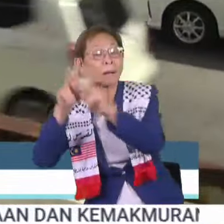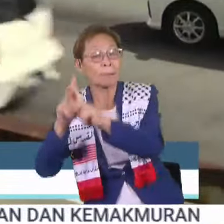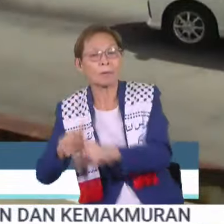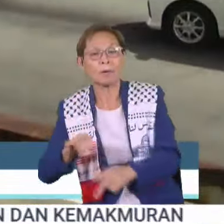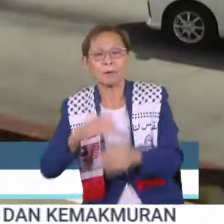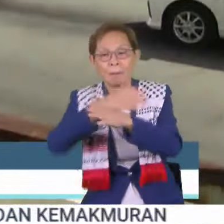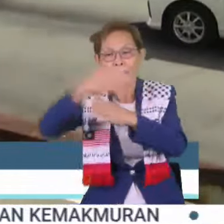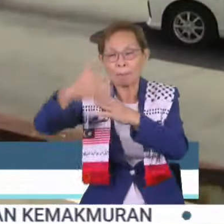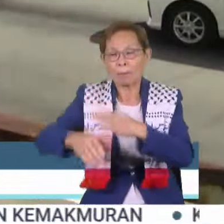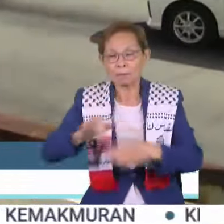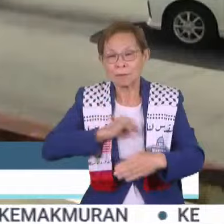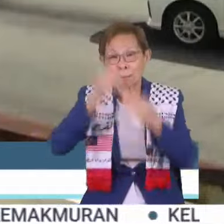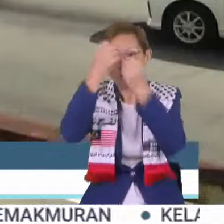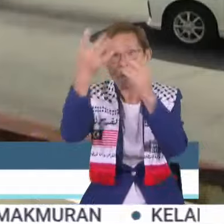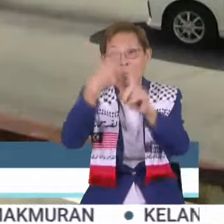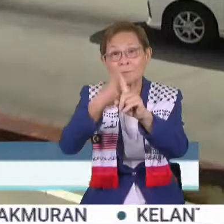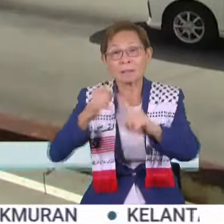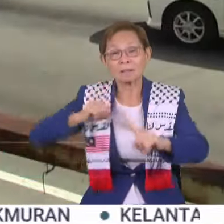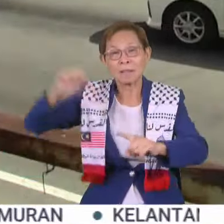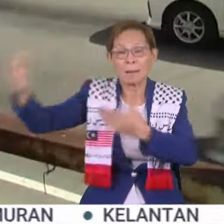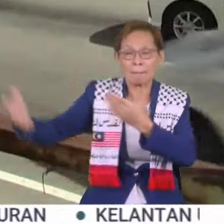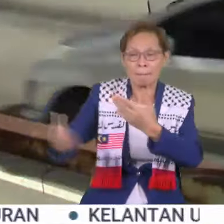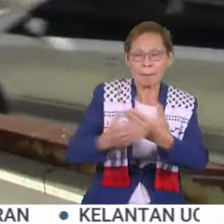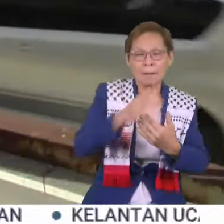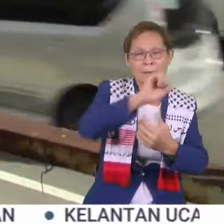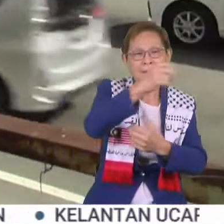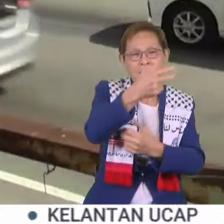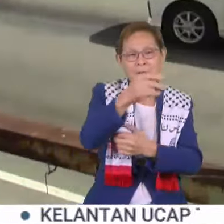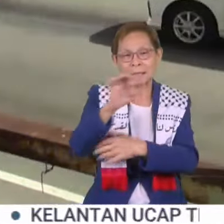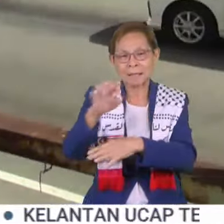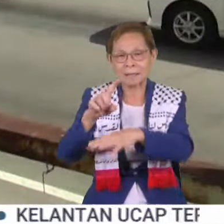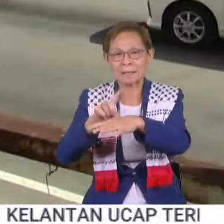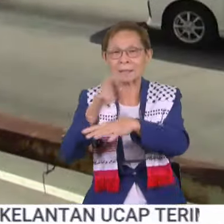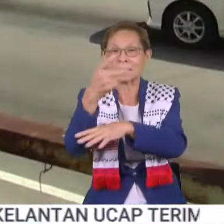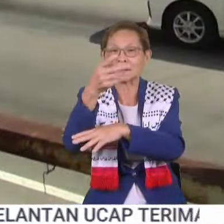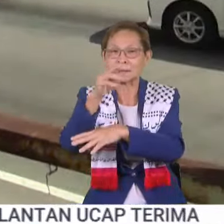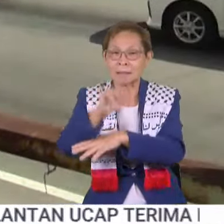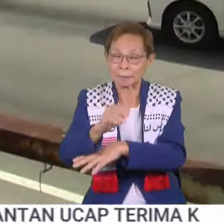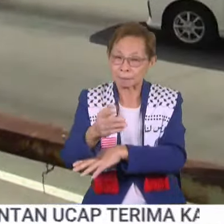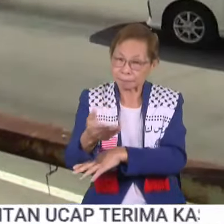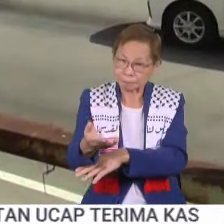boleh bawakan dari Sabah kembali bersama Sahir di angkasapuri